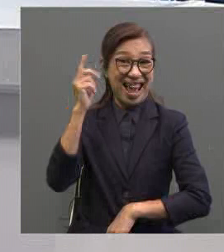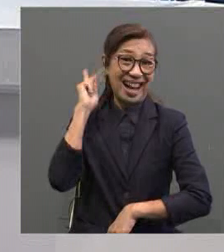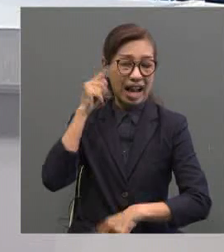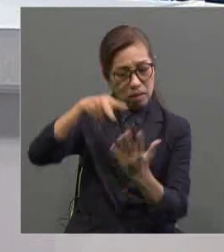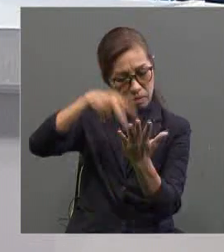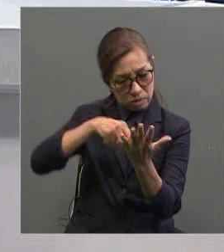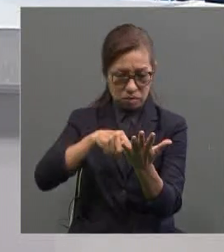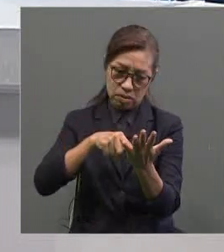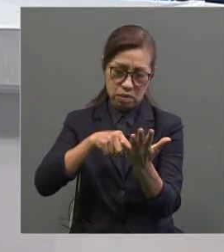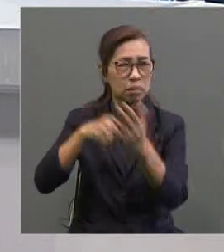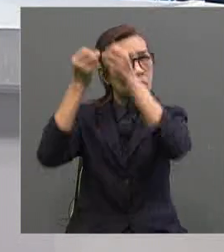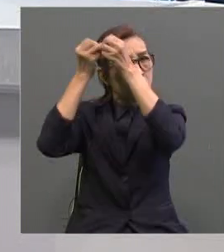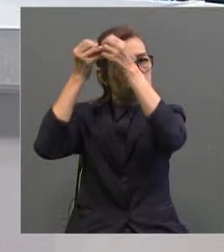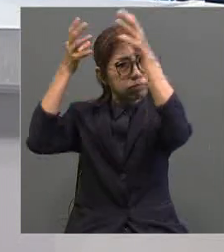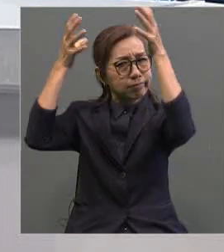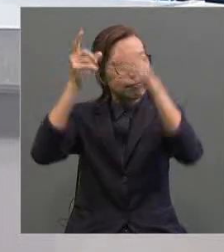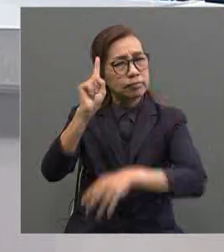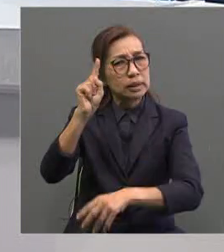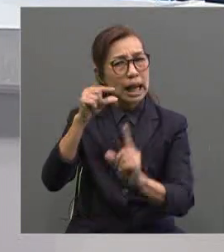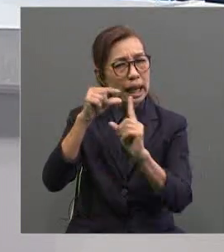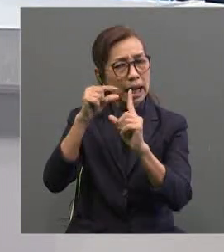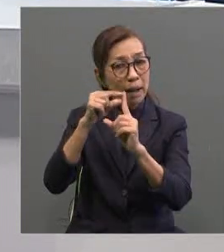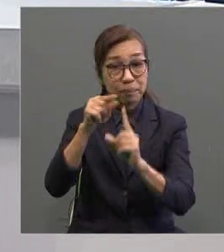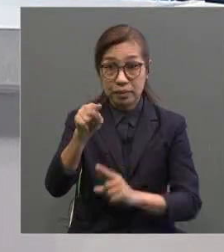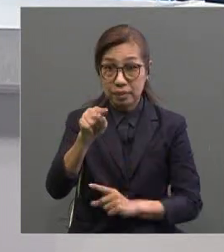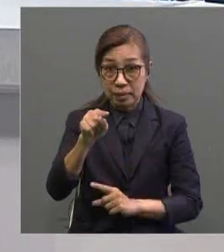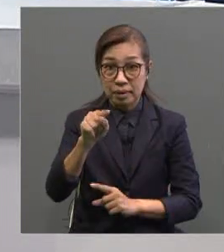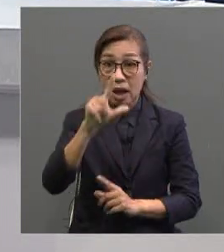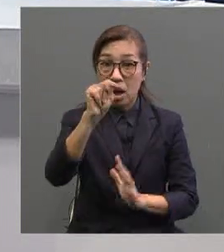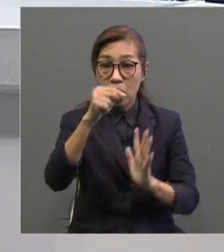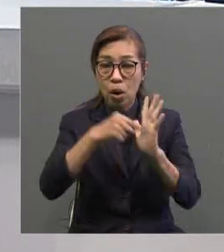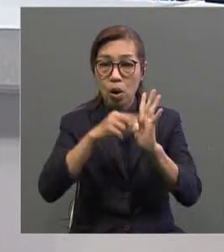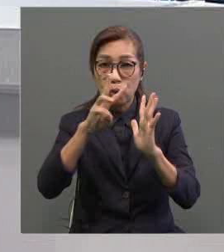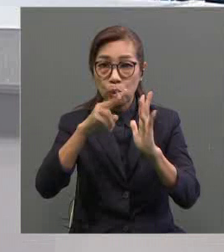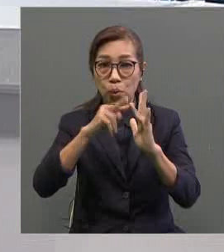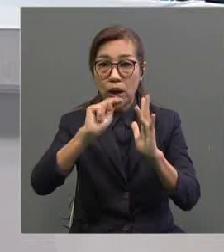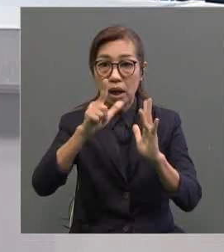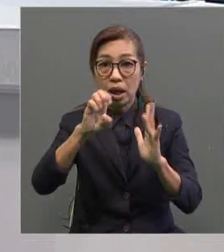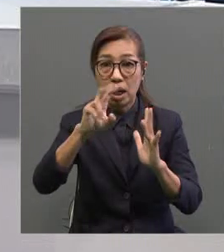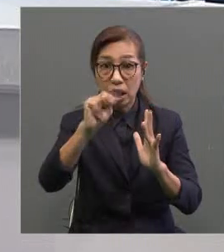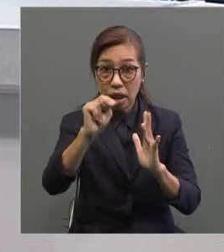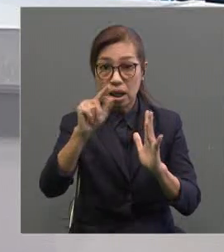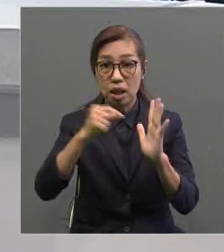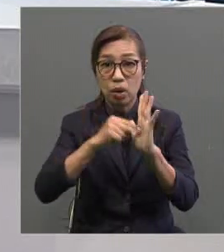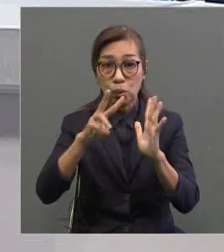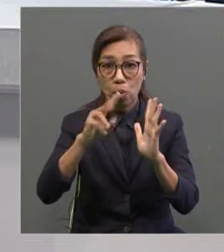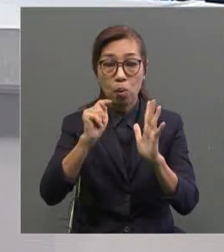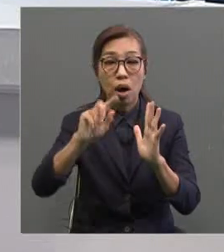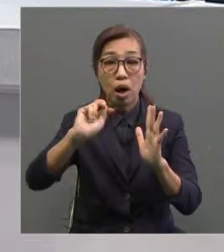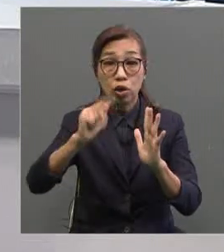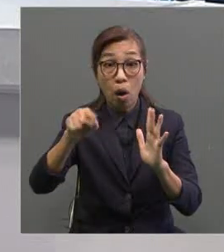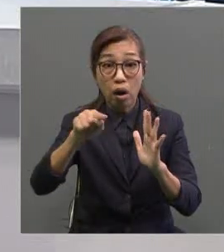ก็พยายามนั่งนึกไปว่าคำว่าตัวเงินตัวทองเนี่ยมันเริ่มมาตั้งแต่เมื่อไหร่สำหรับสัตว์เลื้อยคลานประเภท